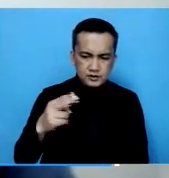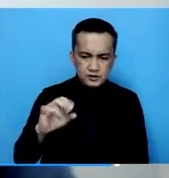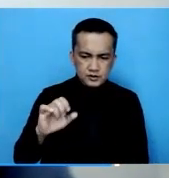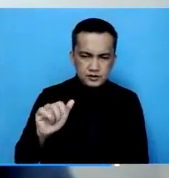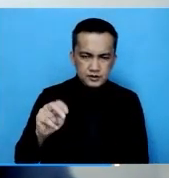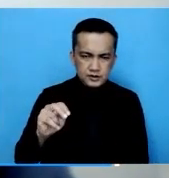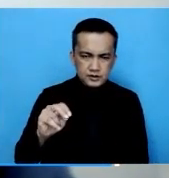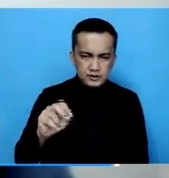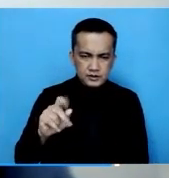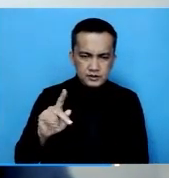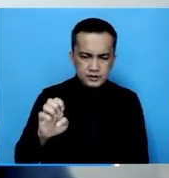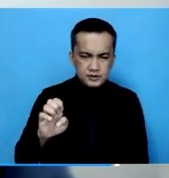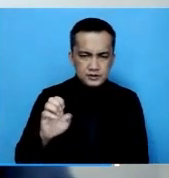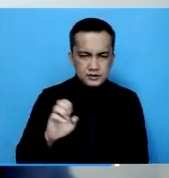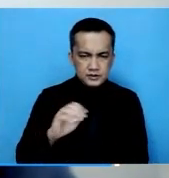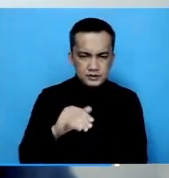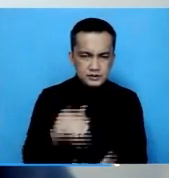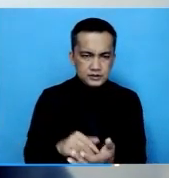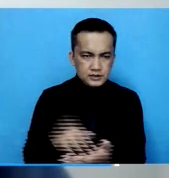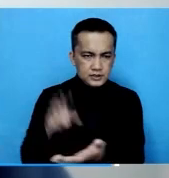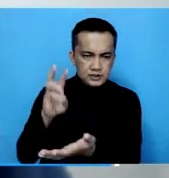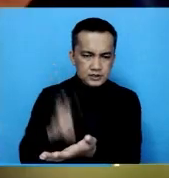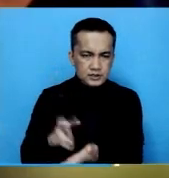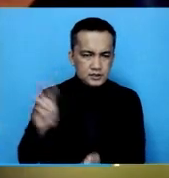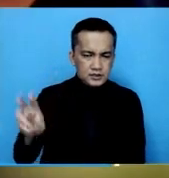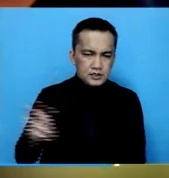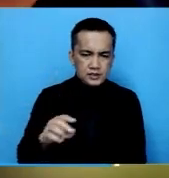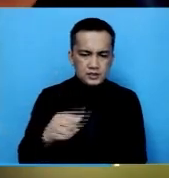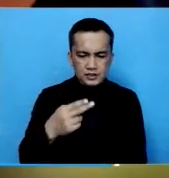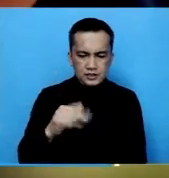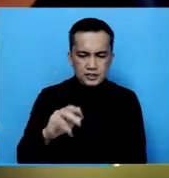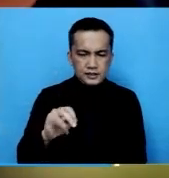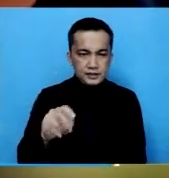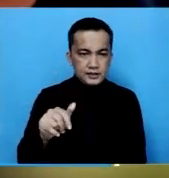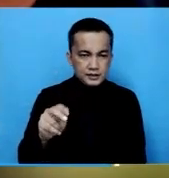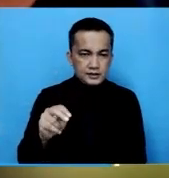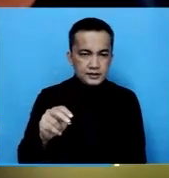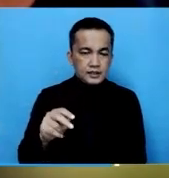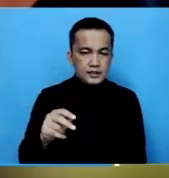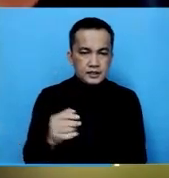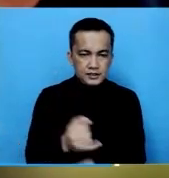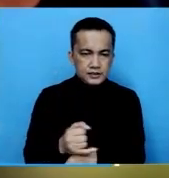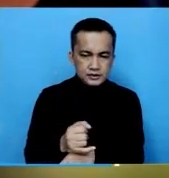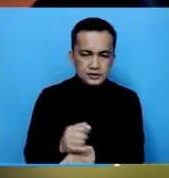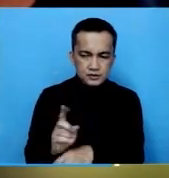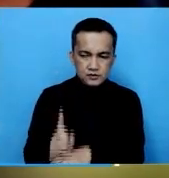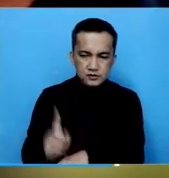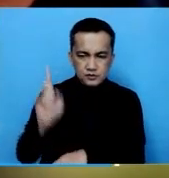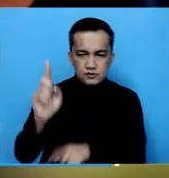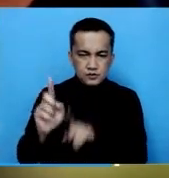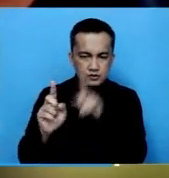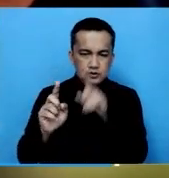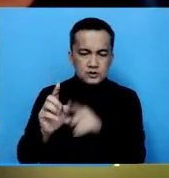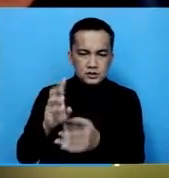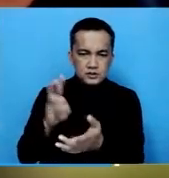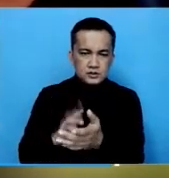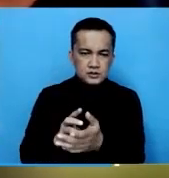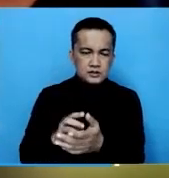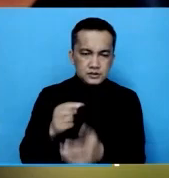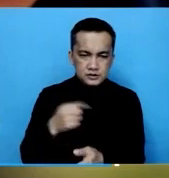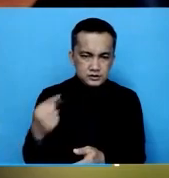Space Launch Center na nakalocate sa Hainan Island. So ito, isa lang to sa mga launch sites ng China, and ito